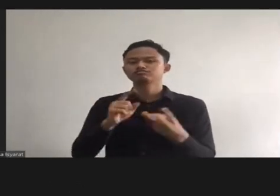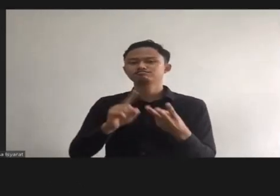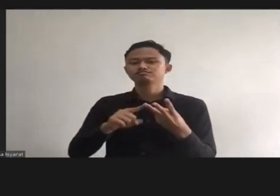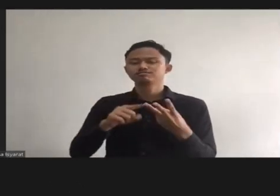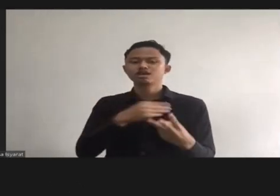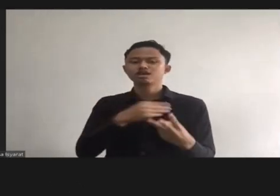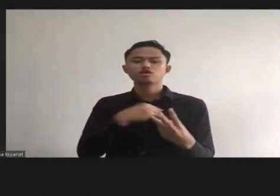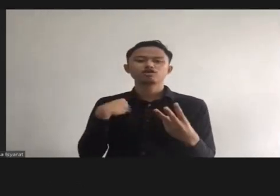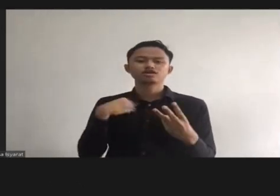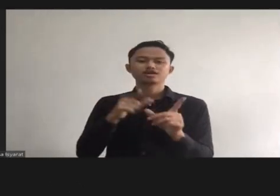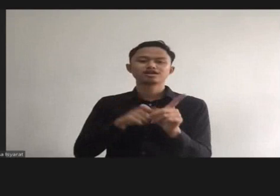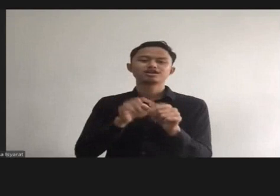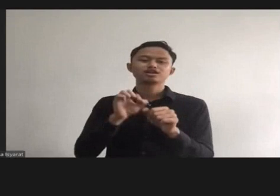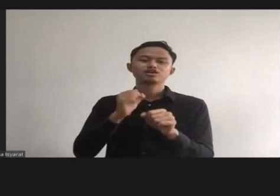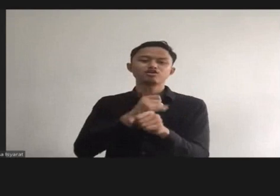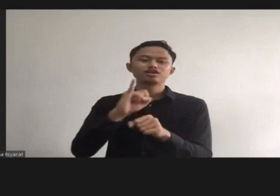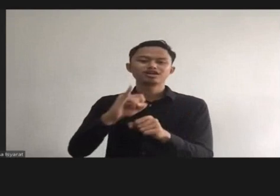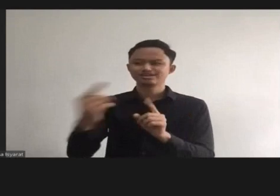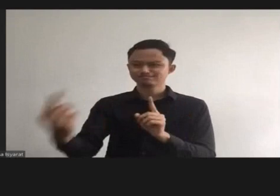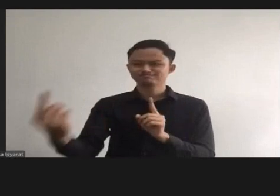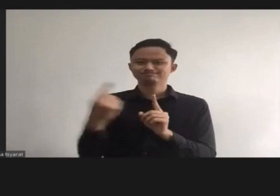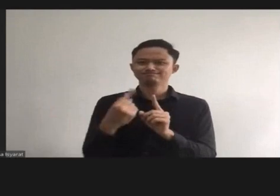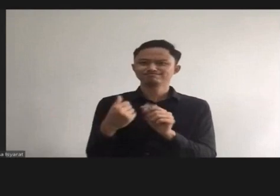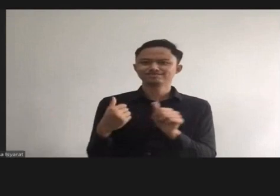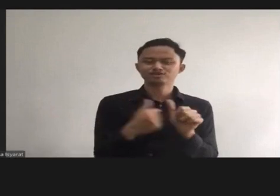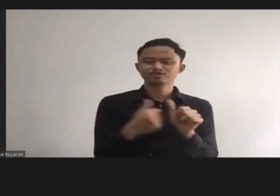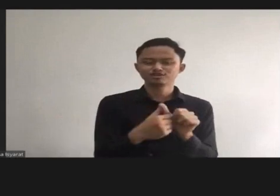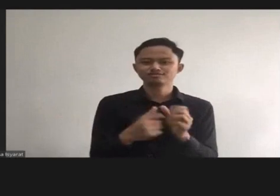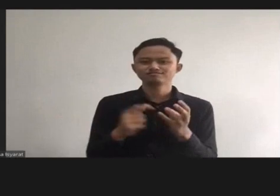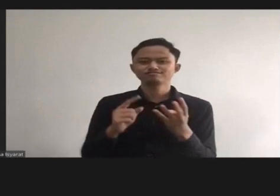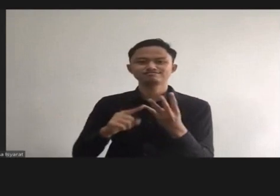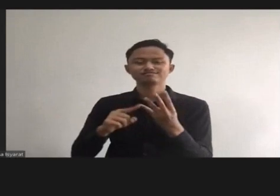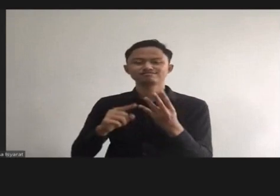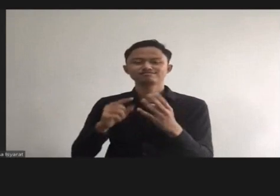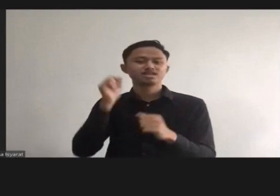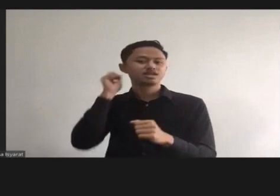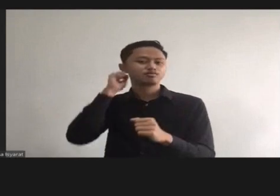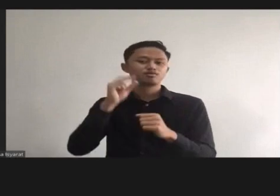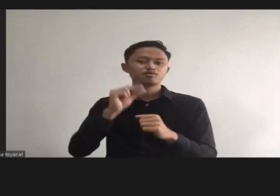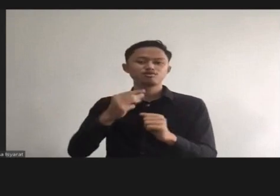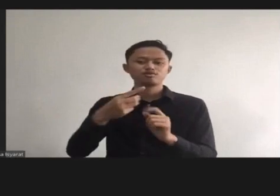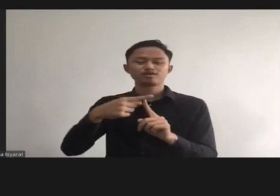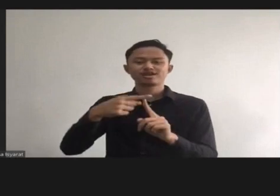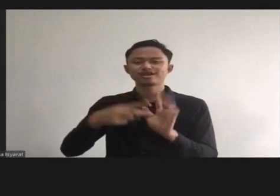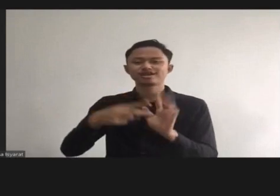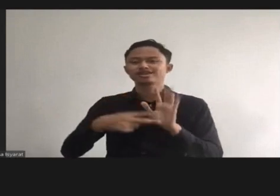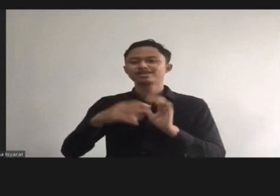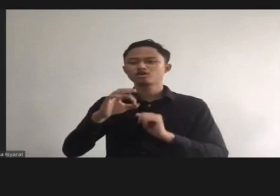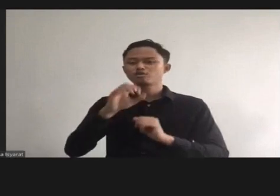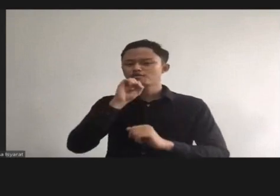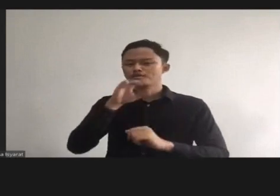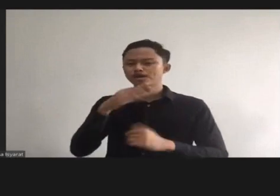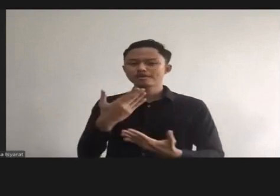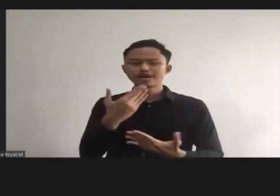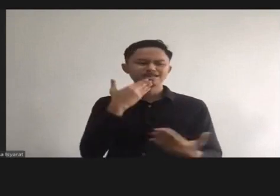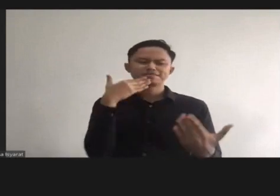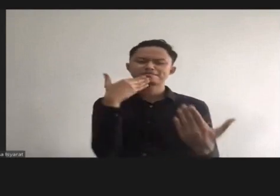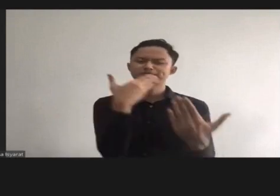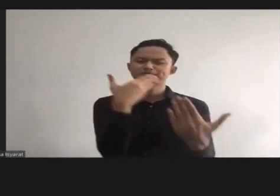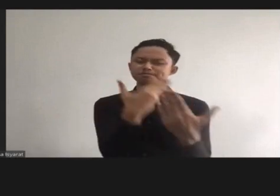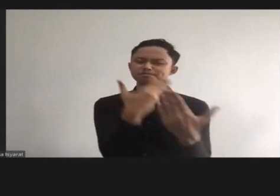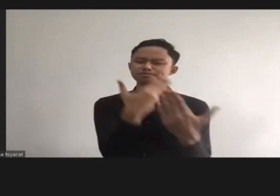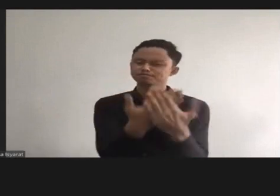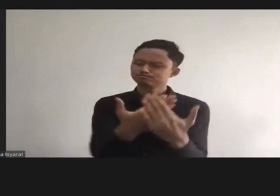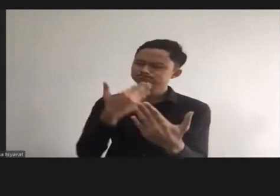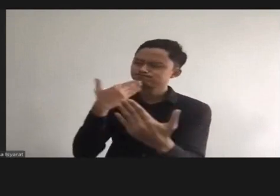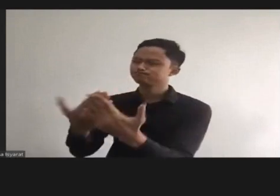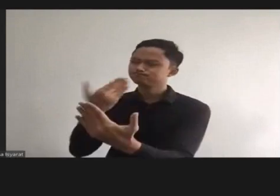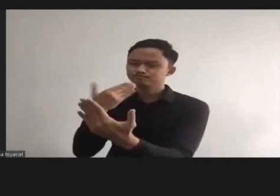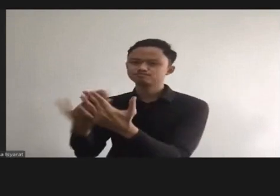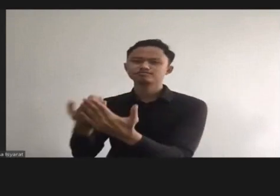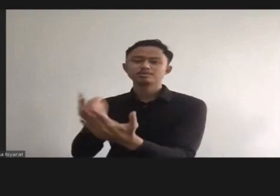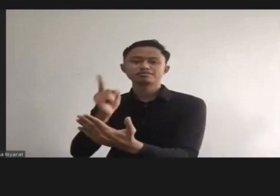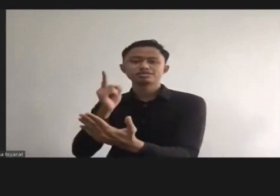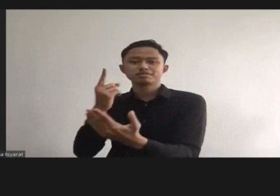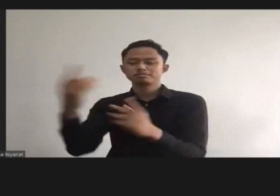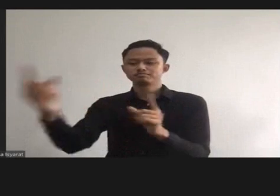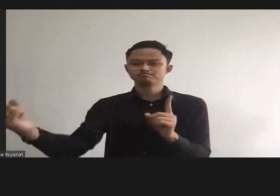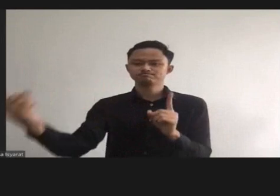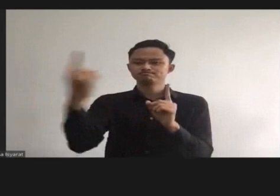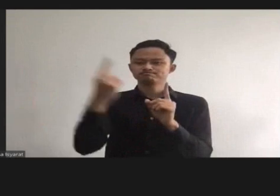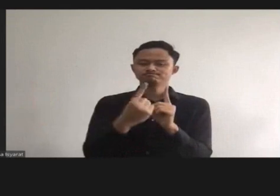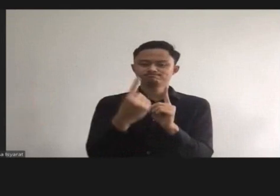nanti juga akan menyusul Ibu Retno Listiarti. Kami menyampaikan terima kasih sudah berkenan hadir